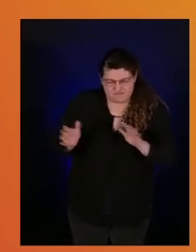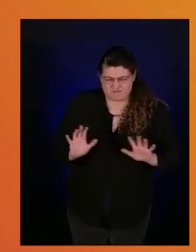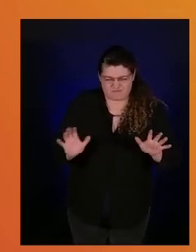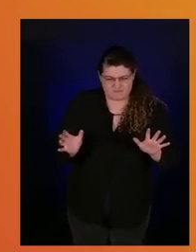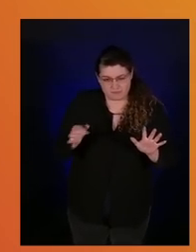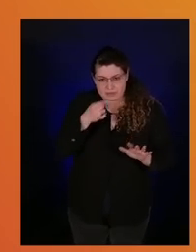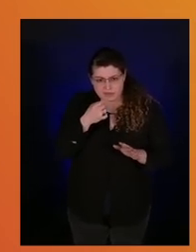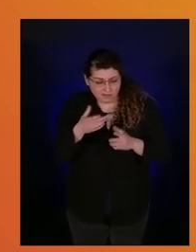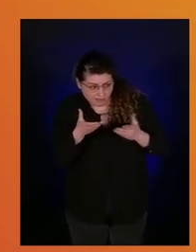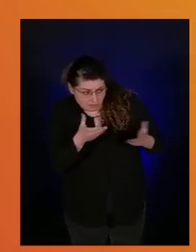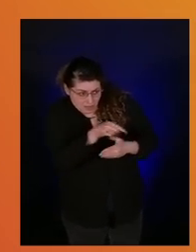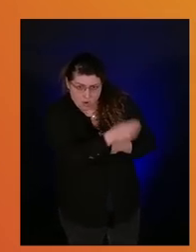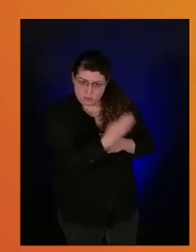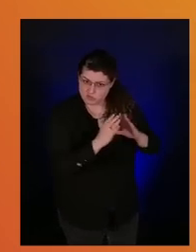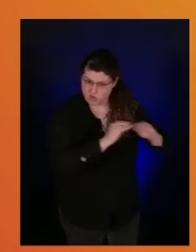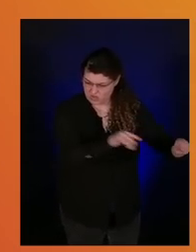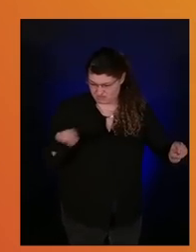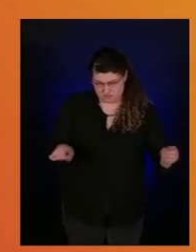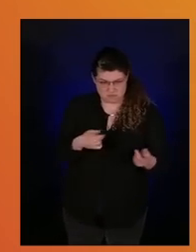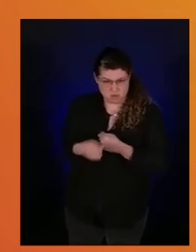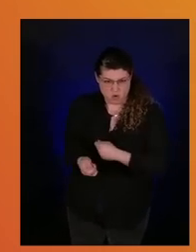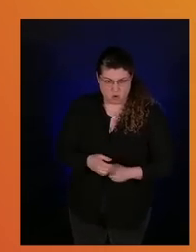plus en cohérence avec le besoin réel.